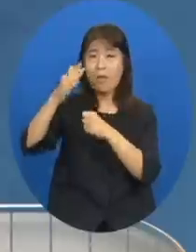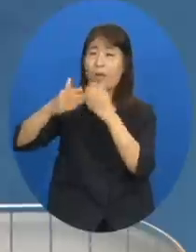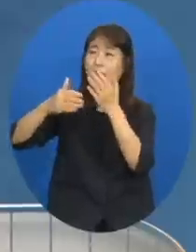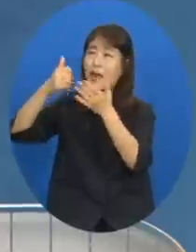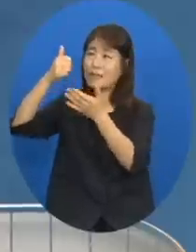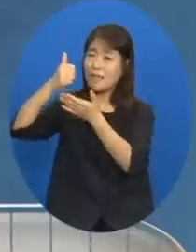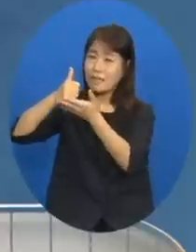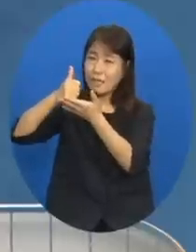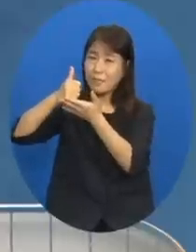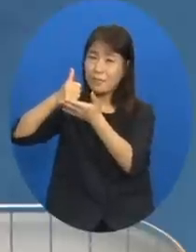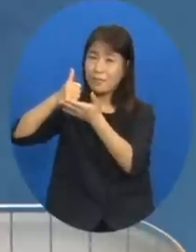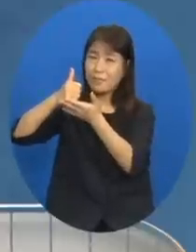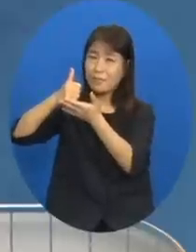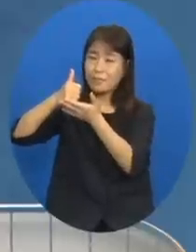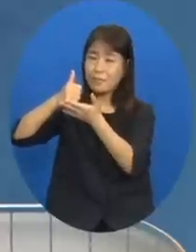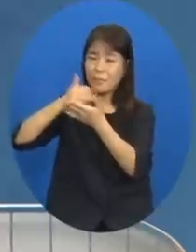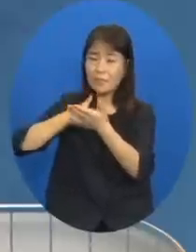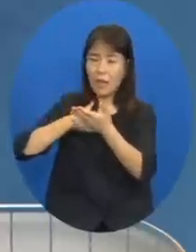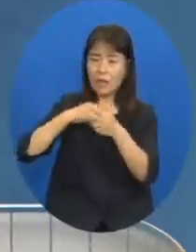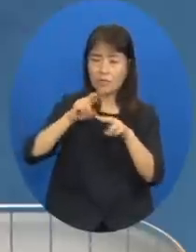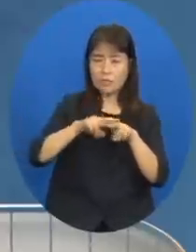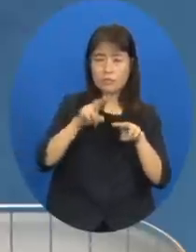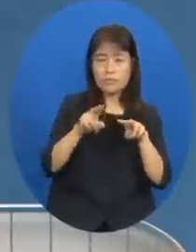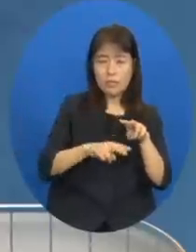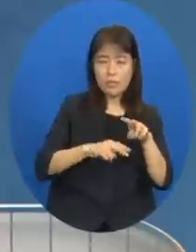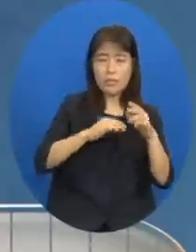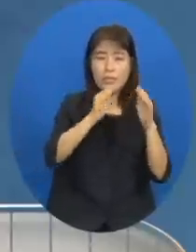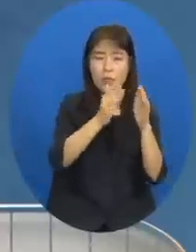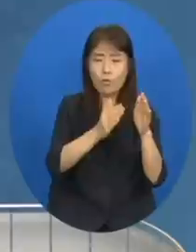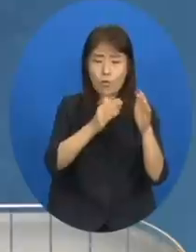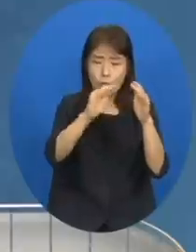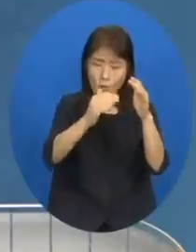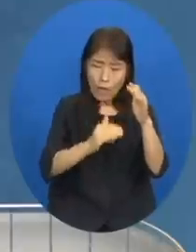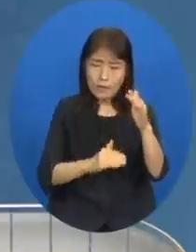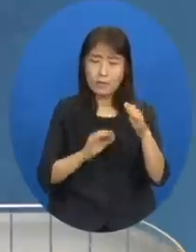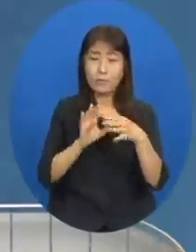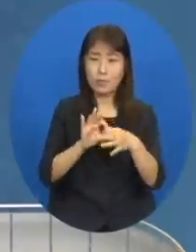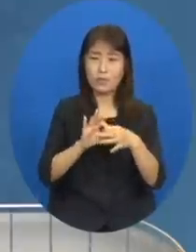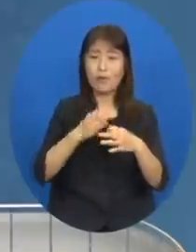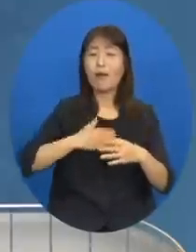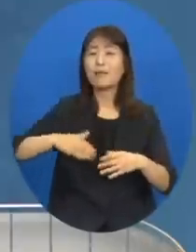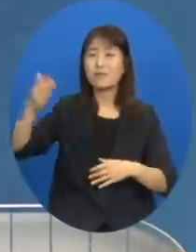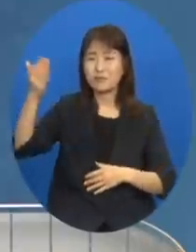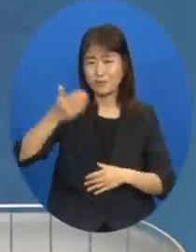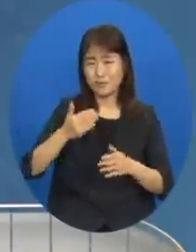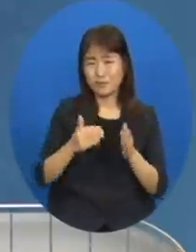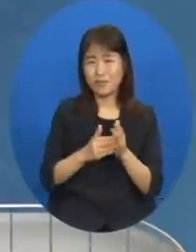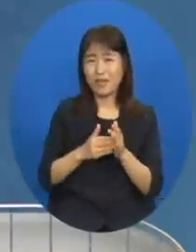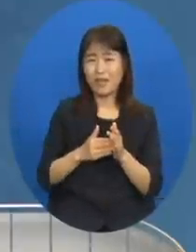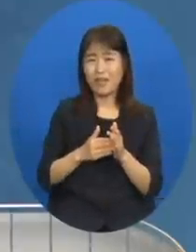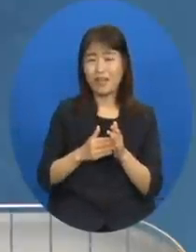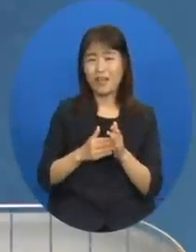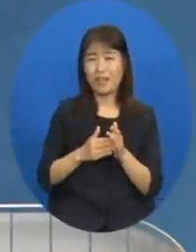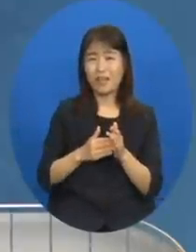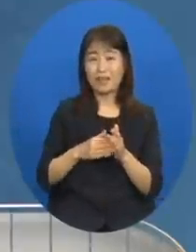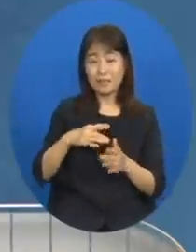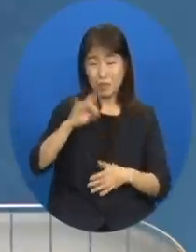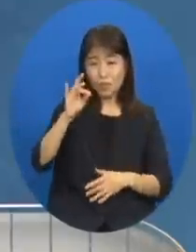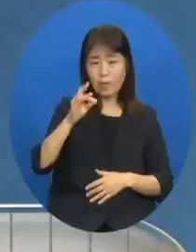은퇴라는 과정을 통하여 너에게 주셨구나 처음에는 그게 얼마나 나를 힘들게 할까